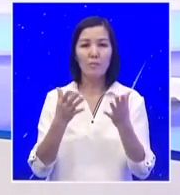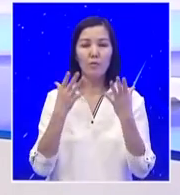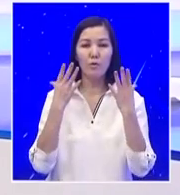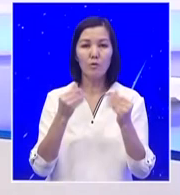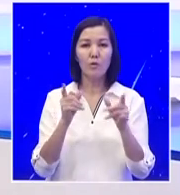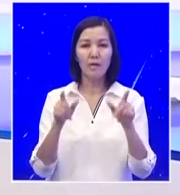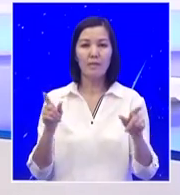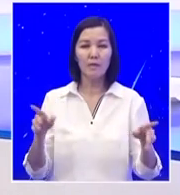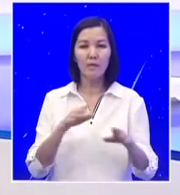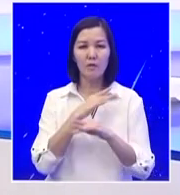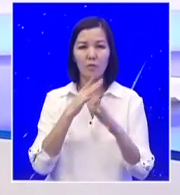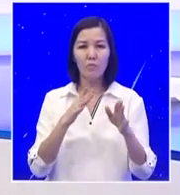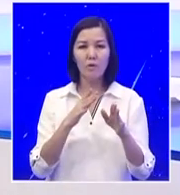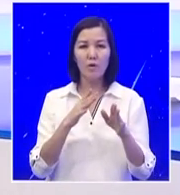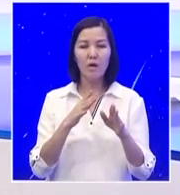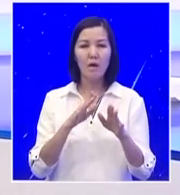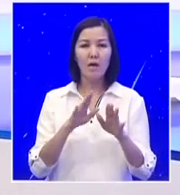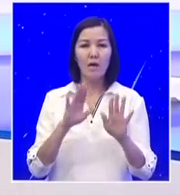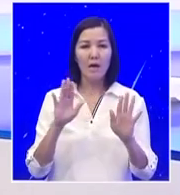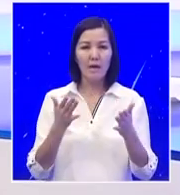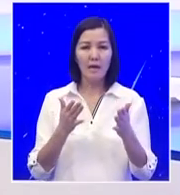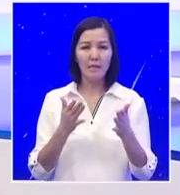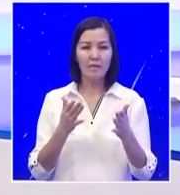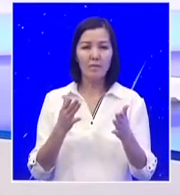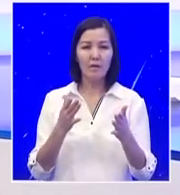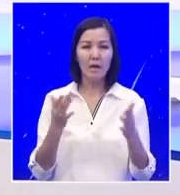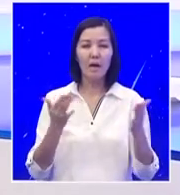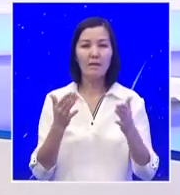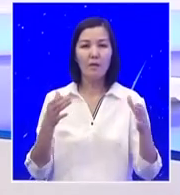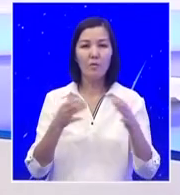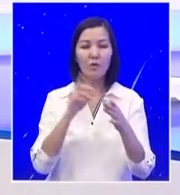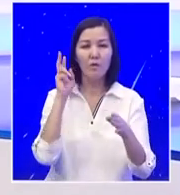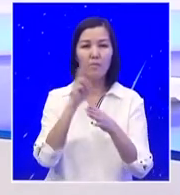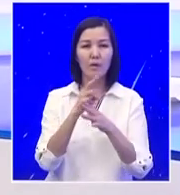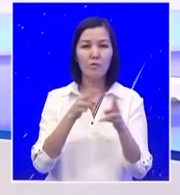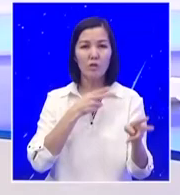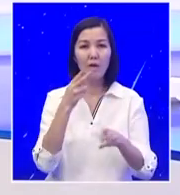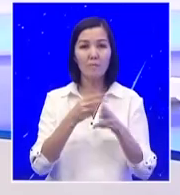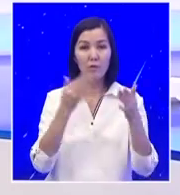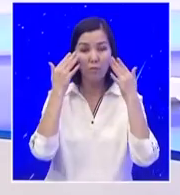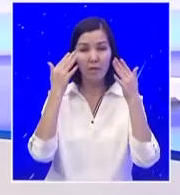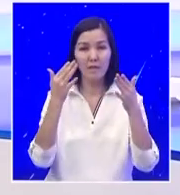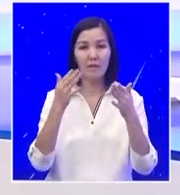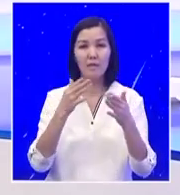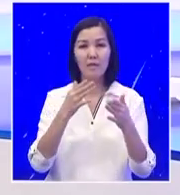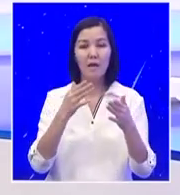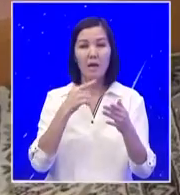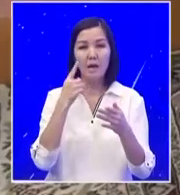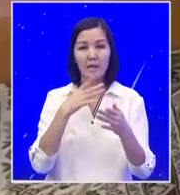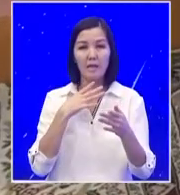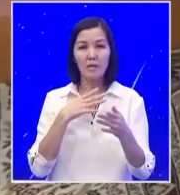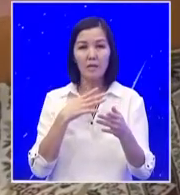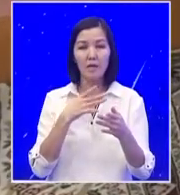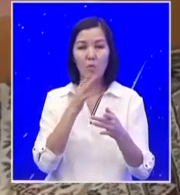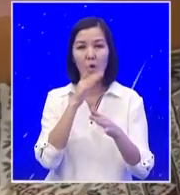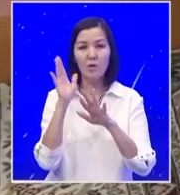күні азаматтардың басым бөлігі құқығы аяқ асты болғанда қай органға барып шағымдану керектігін білмейтіндерін айтады. Осылайша уақыт оздырып,